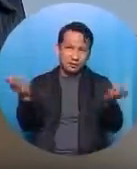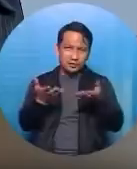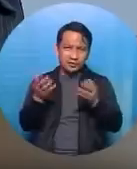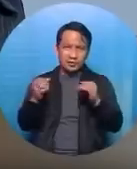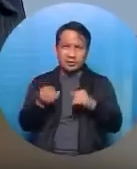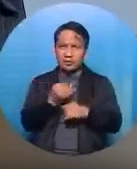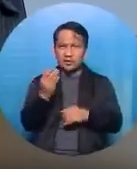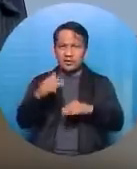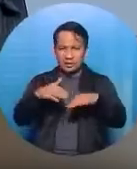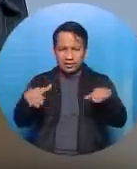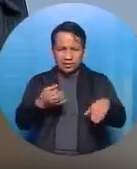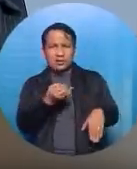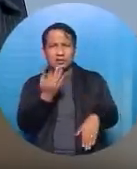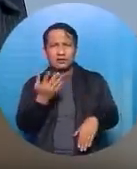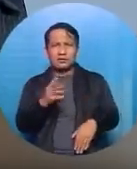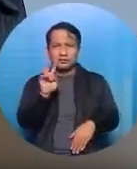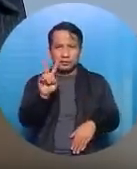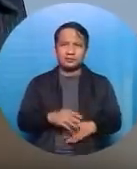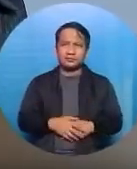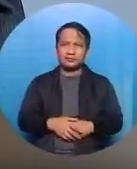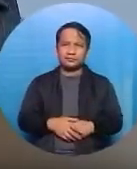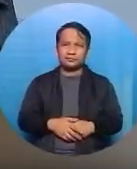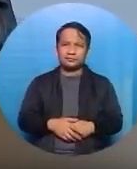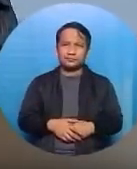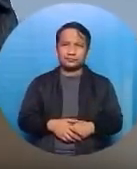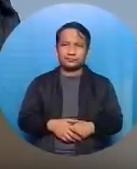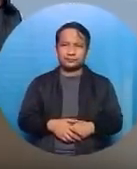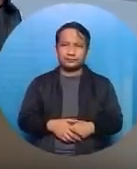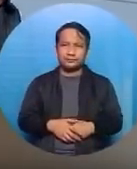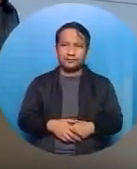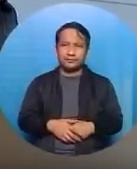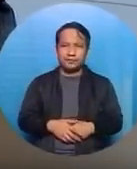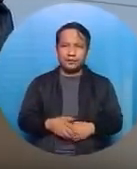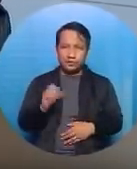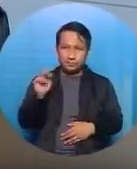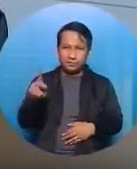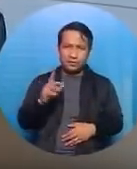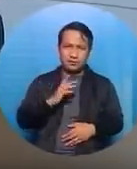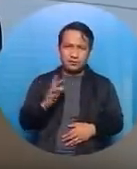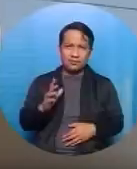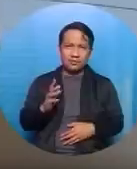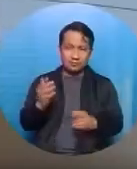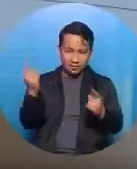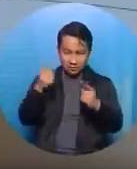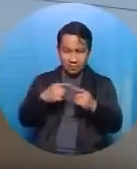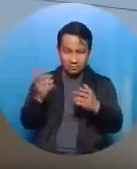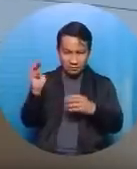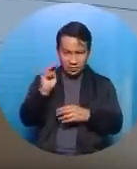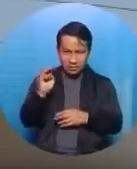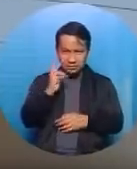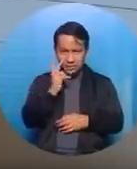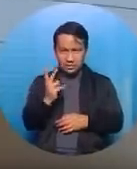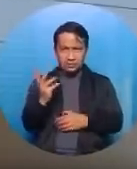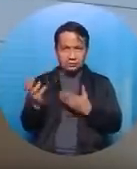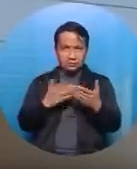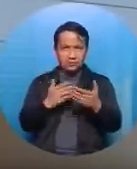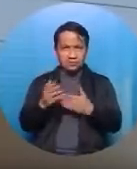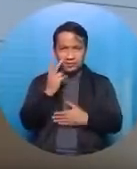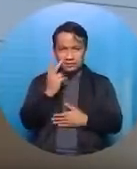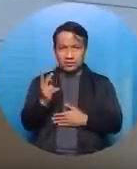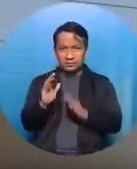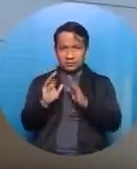kayo. And then ilan bang anak niyo, Ma'am Annalyn? Dalawa po. Nako. Okay, sige po. Sige, ma'am, until Monday and then let's see what happens,